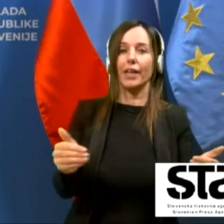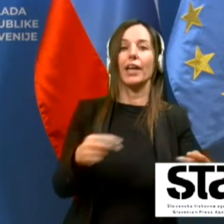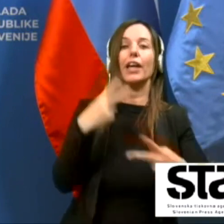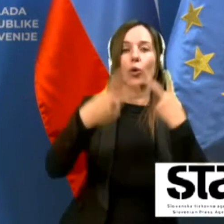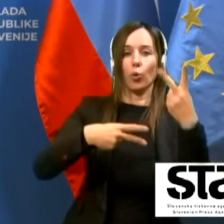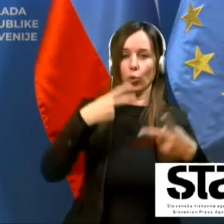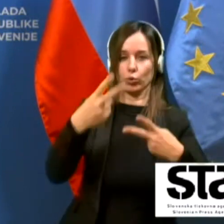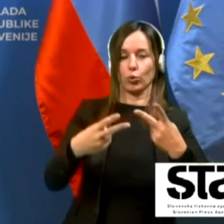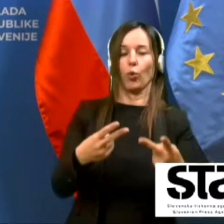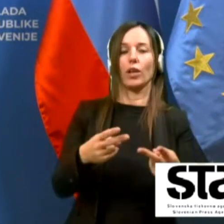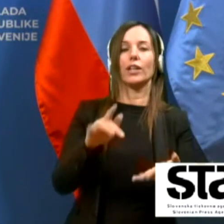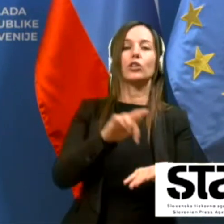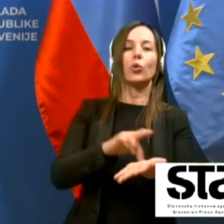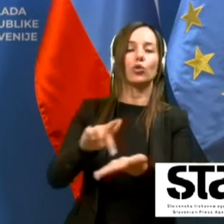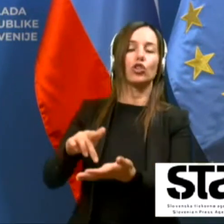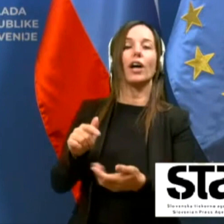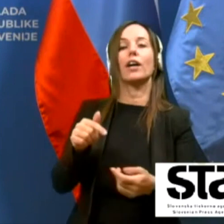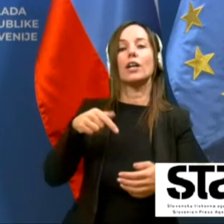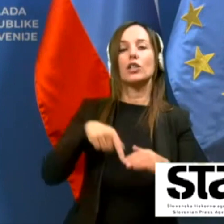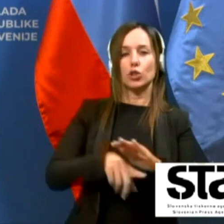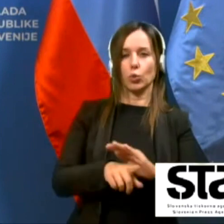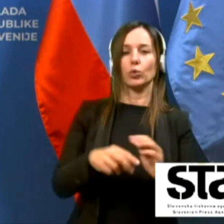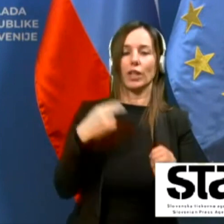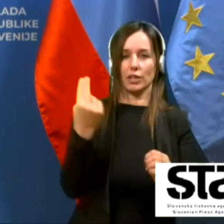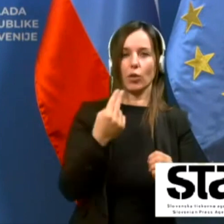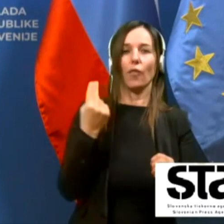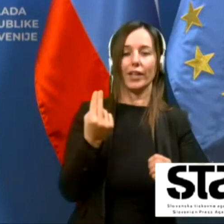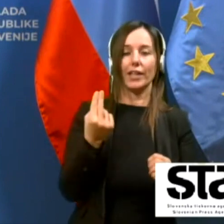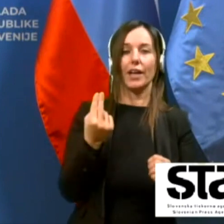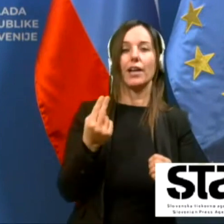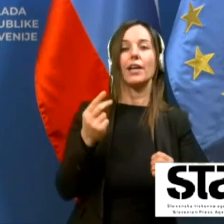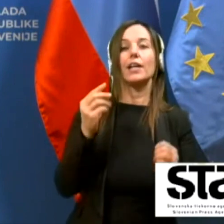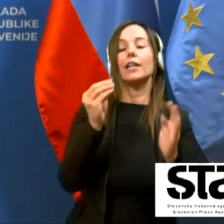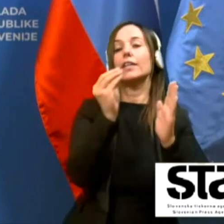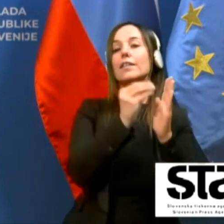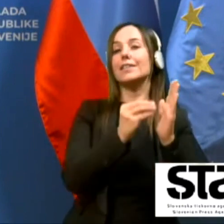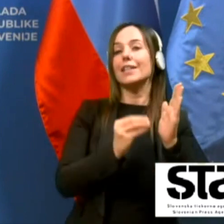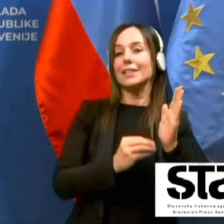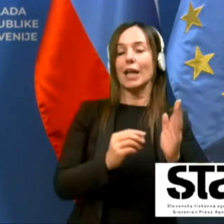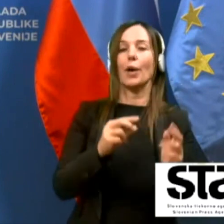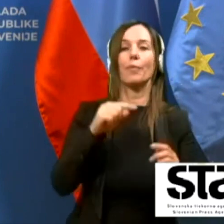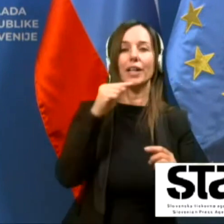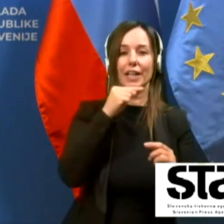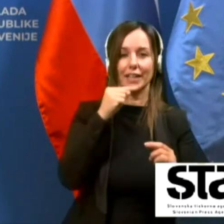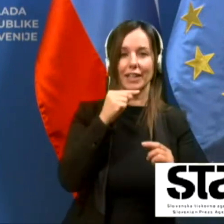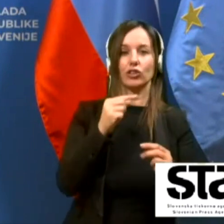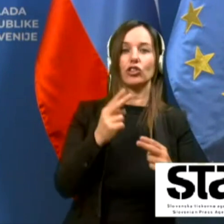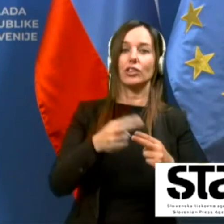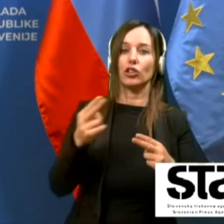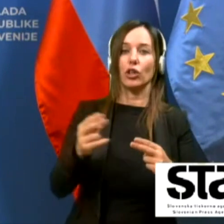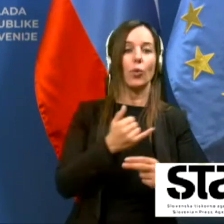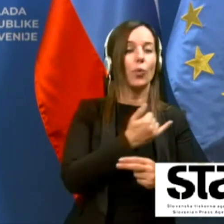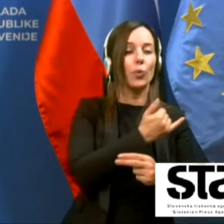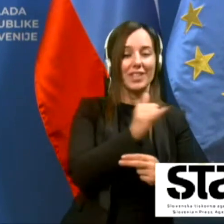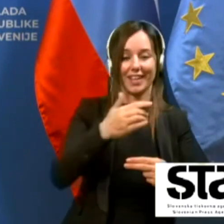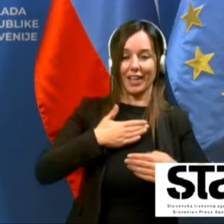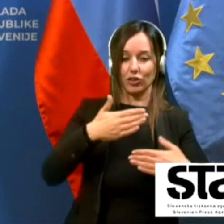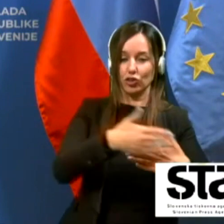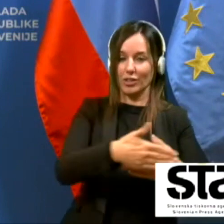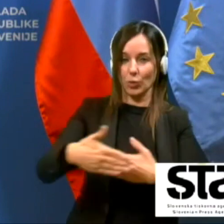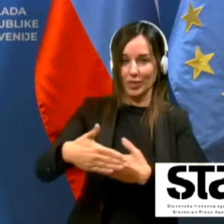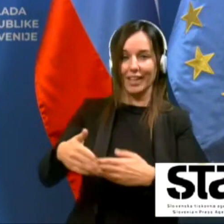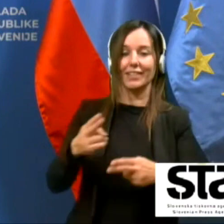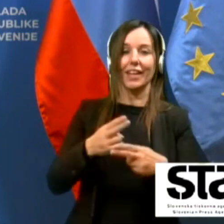na notranjih mejah Republike Slovenije, ki na seznam rdečih držav uvršča vse naše sosede. Zdaj je rdeča